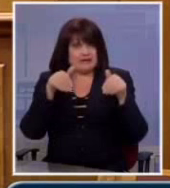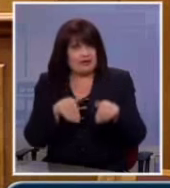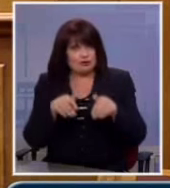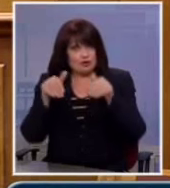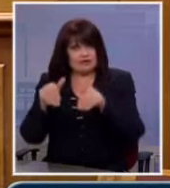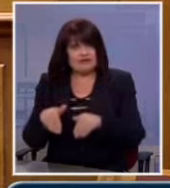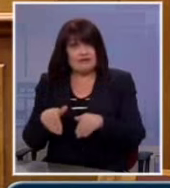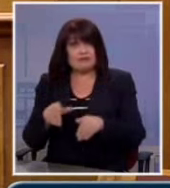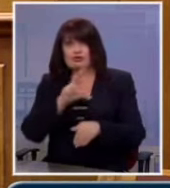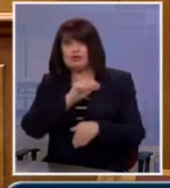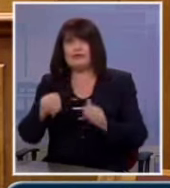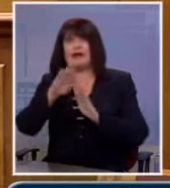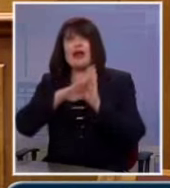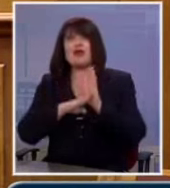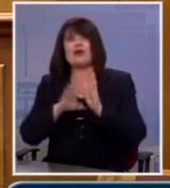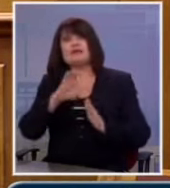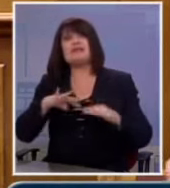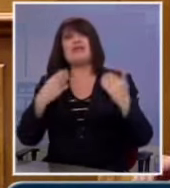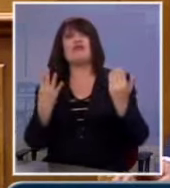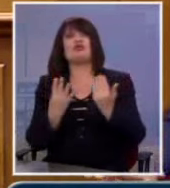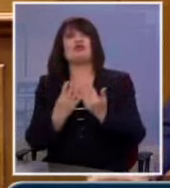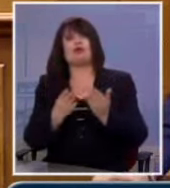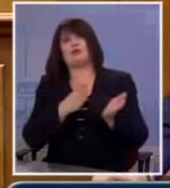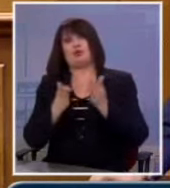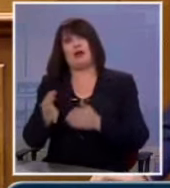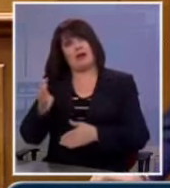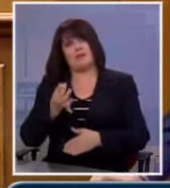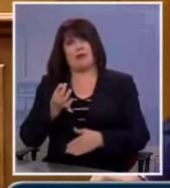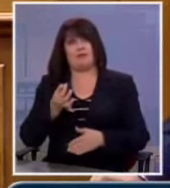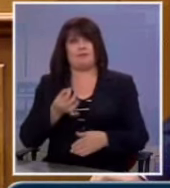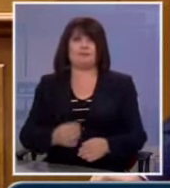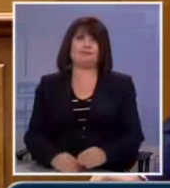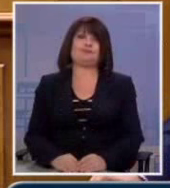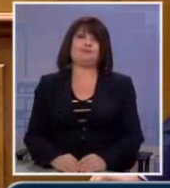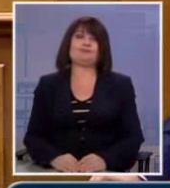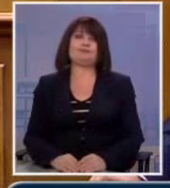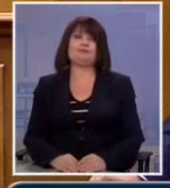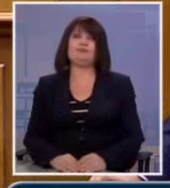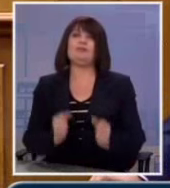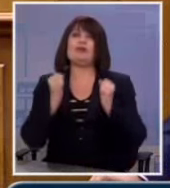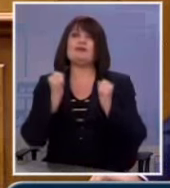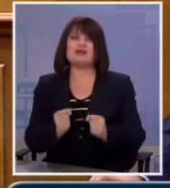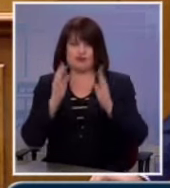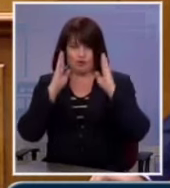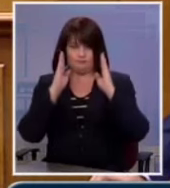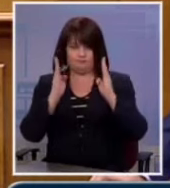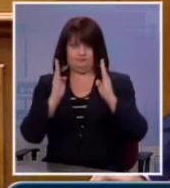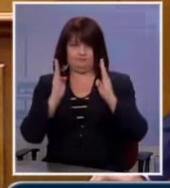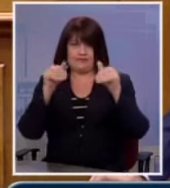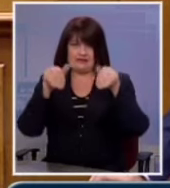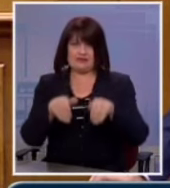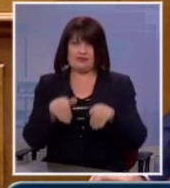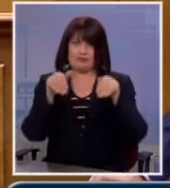σεβασμός και στους κοινούς κανόνες που μας ενώνουν στην Ευρωζώνη από την άλλη πλευρά. Αυτός ήταν ο βασικός μας προσανατολισμός.